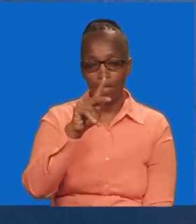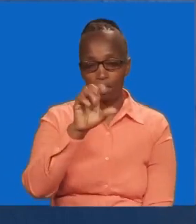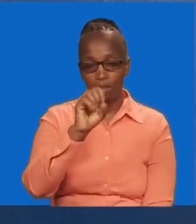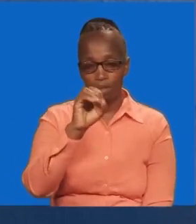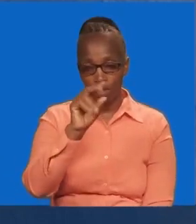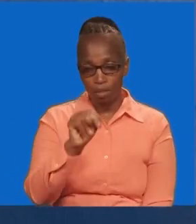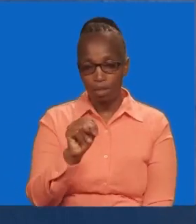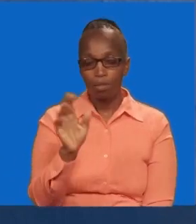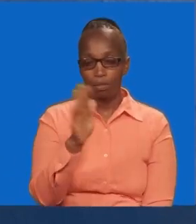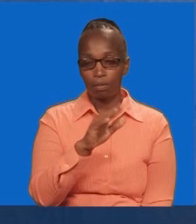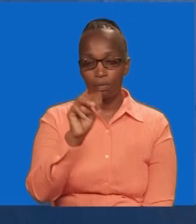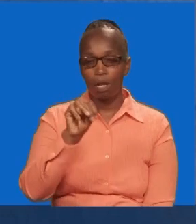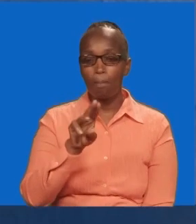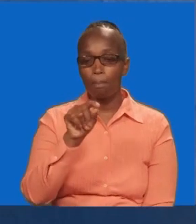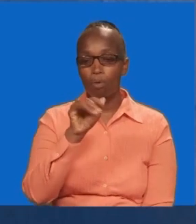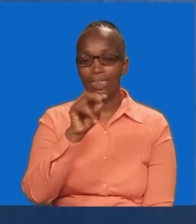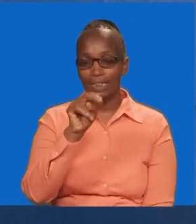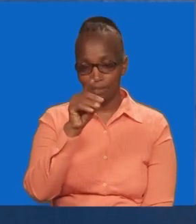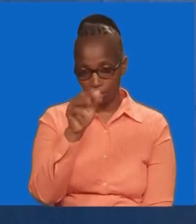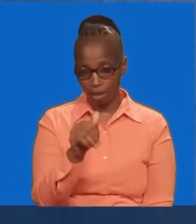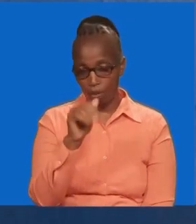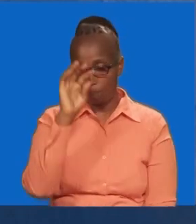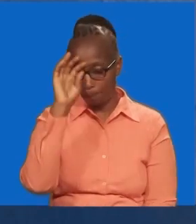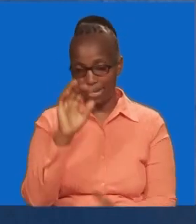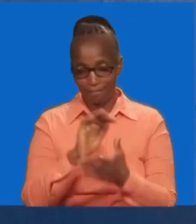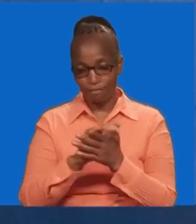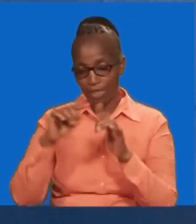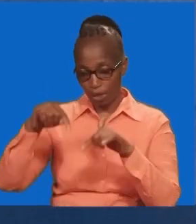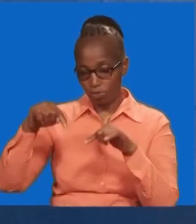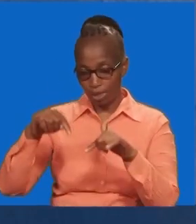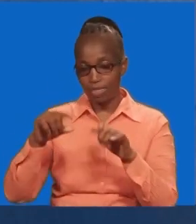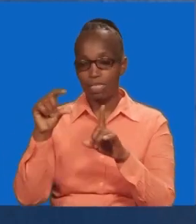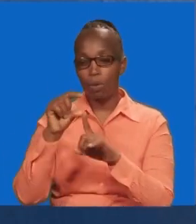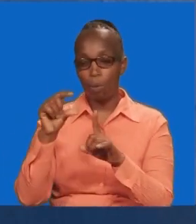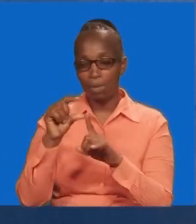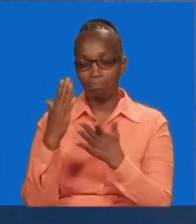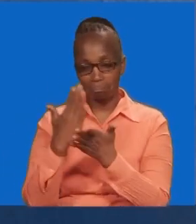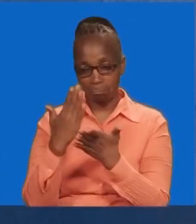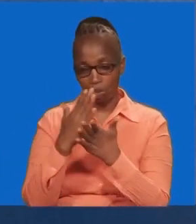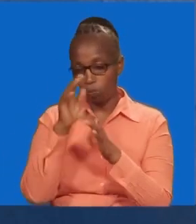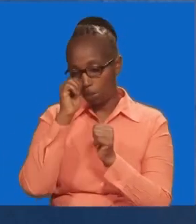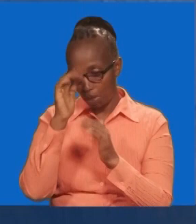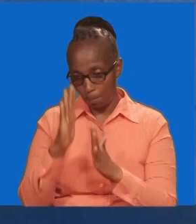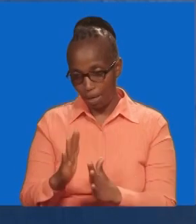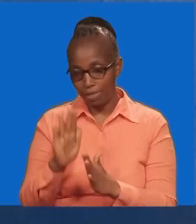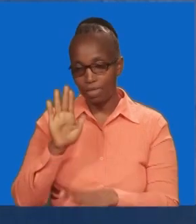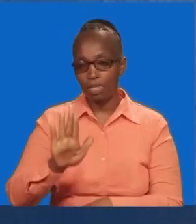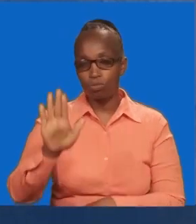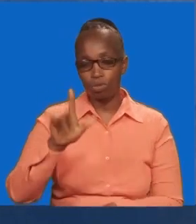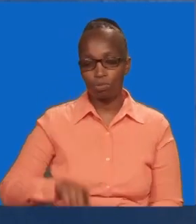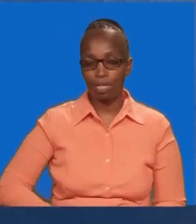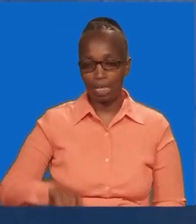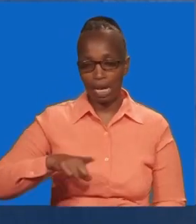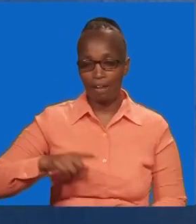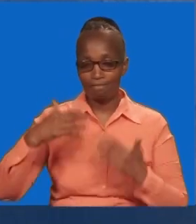MBC Kithuani ambapo ninaamini na kujua ya kwamba neno ama fundisho la leo litakuwa ni la baraka